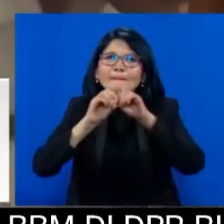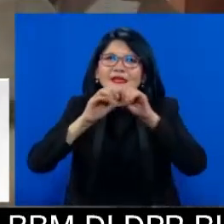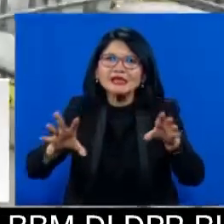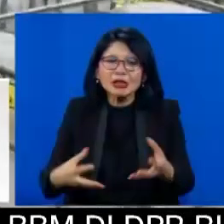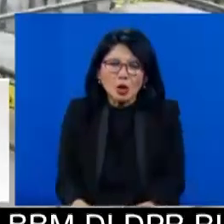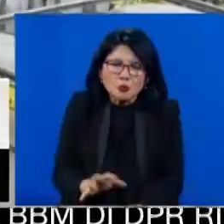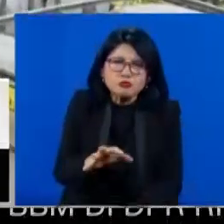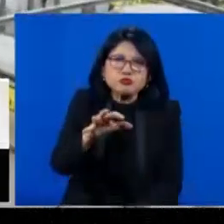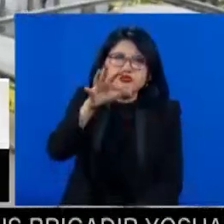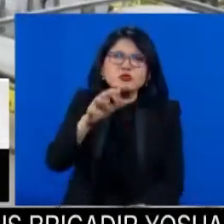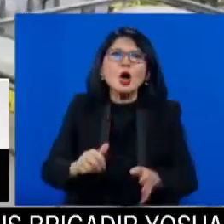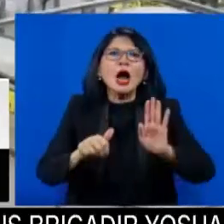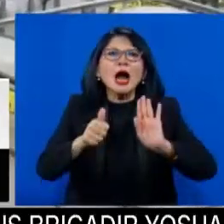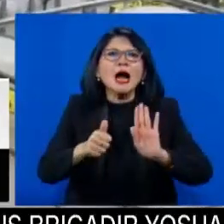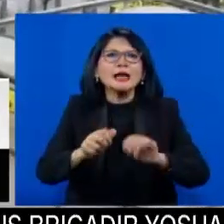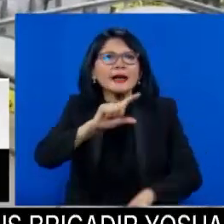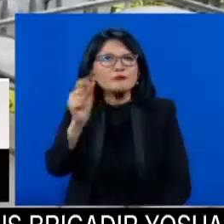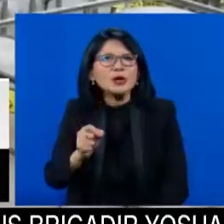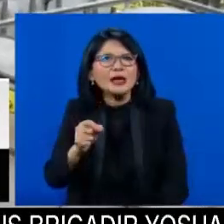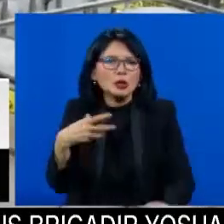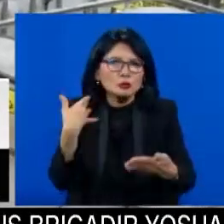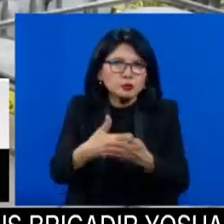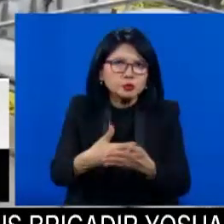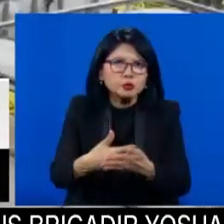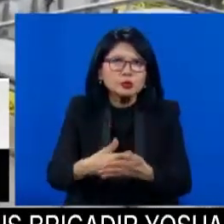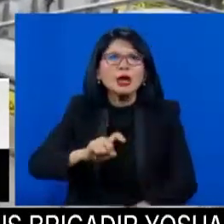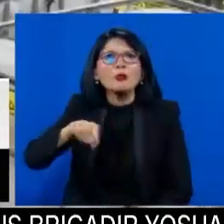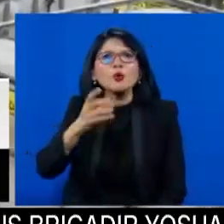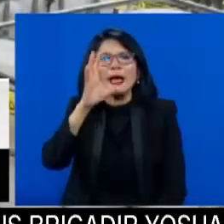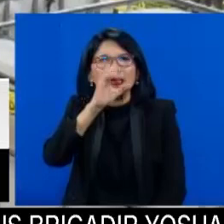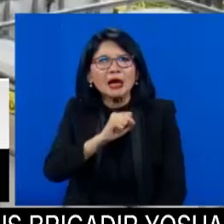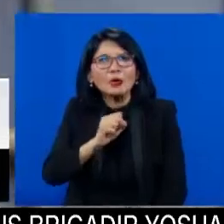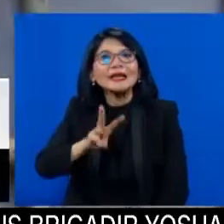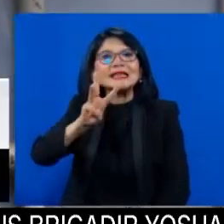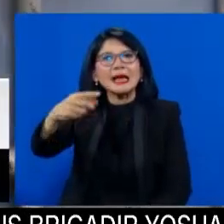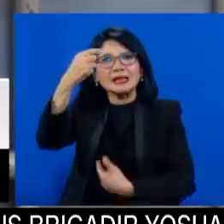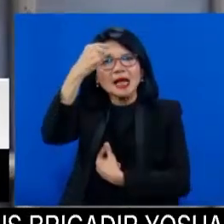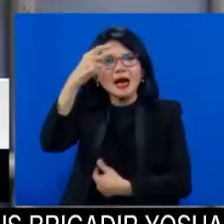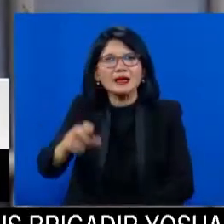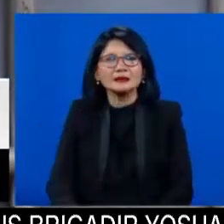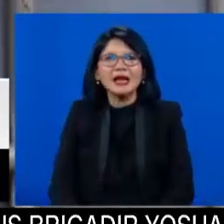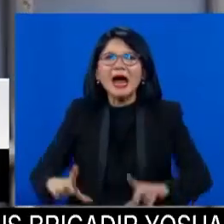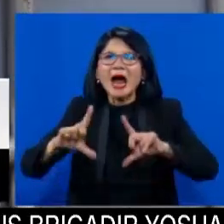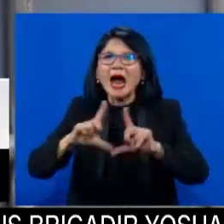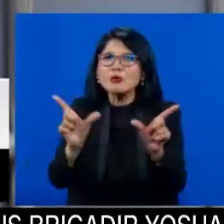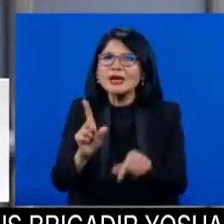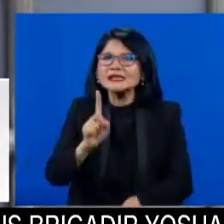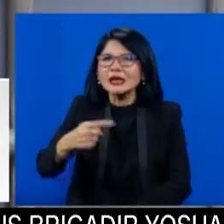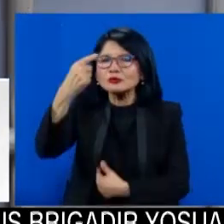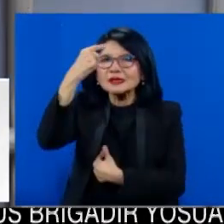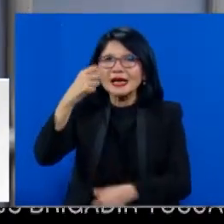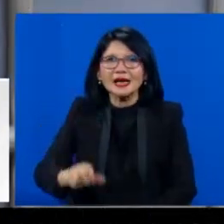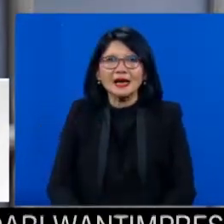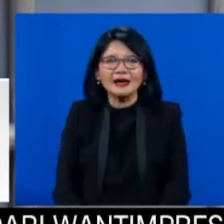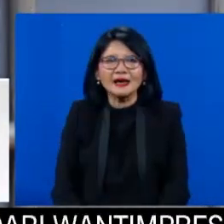sudah berlangsung 6 bulan terakhir dan mulai terendus polisi sejak 18 Agustus dengan 3 pelaku. AW, salah satu pelaku bekerja sebagai